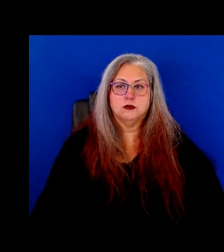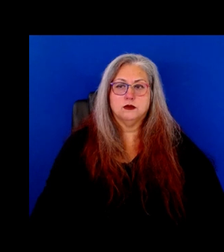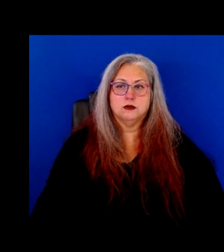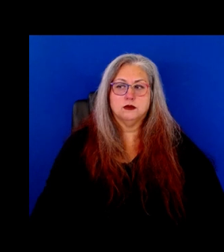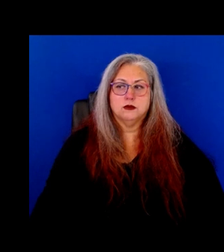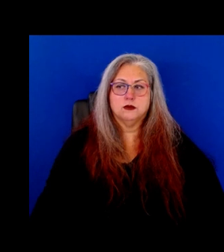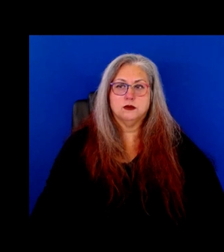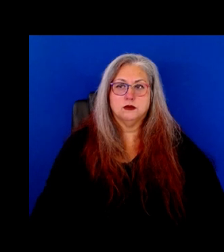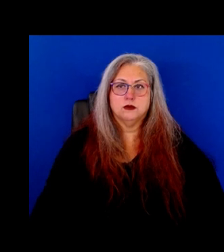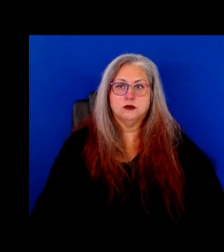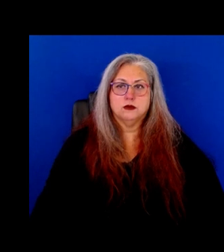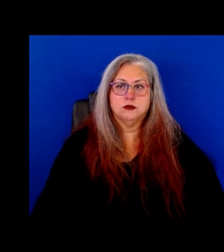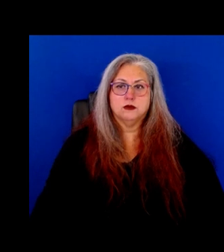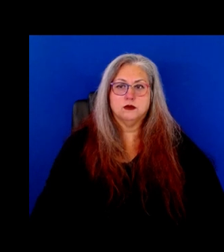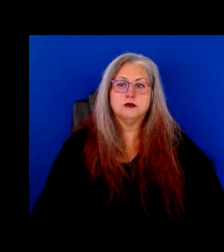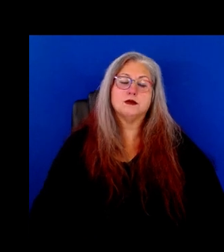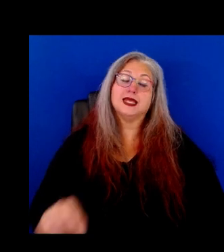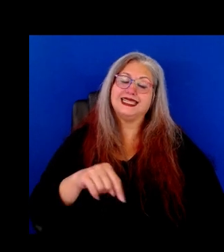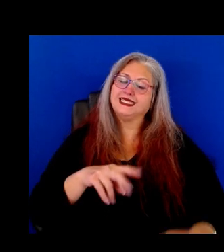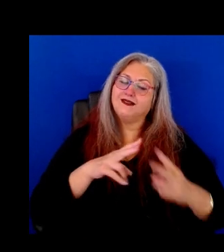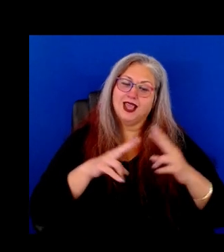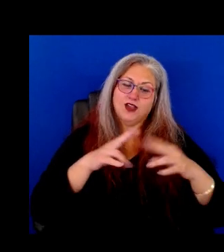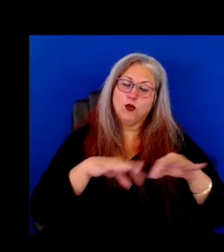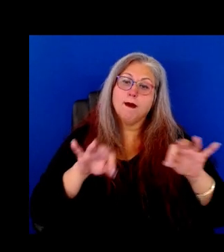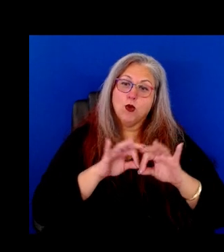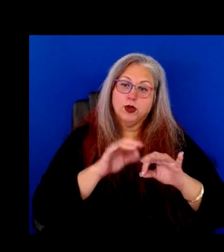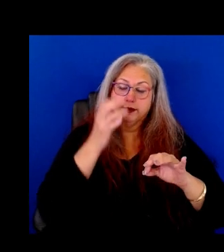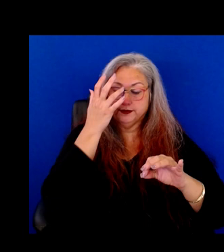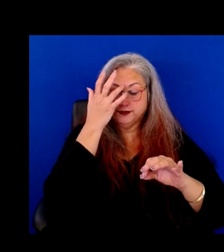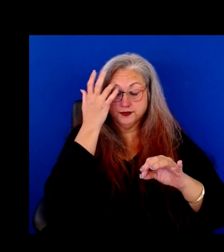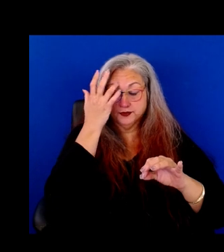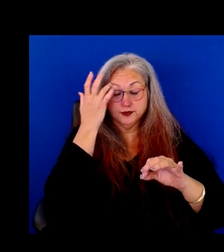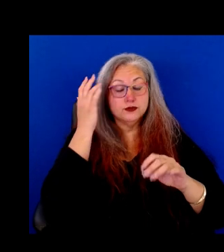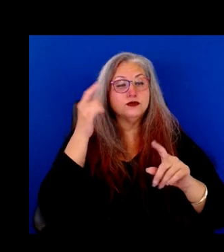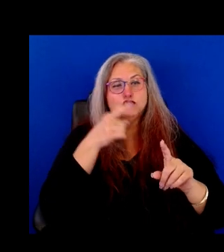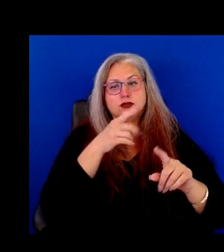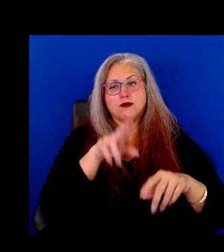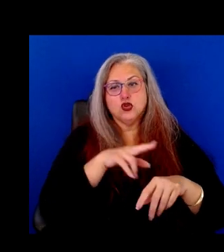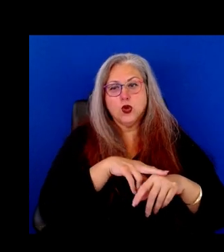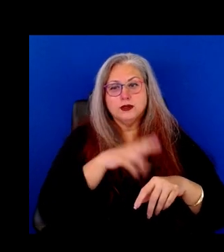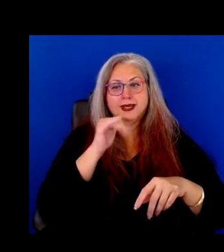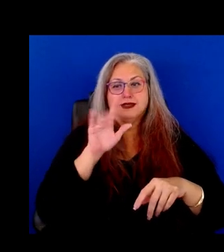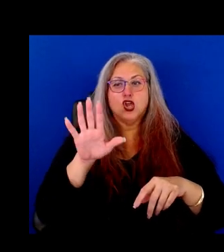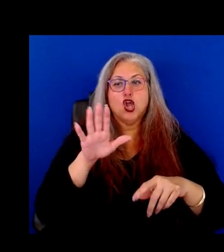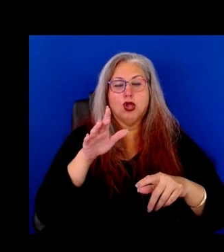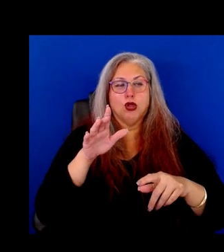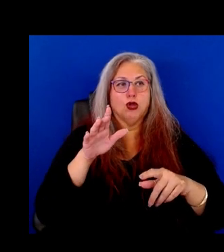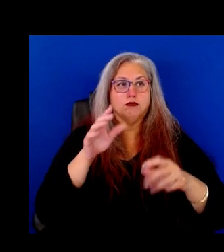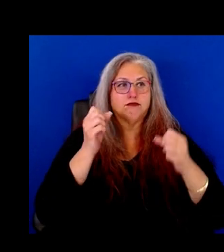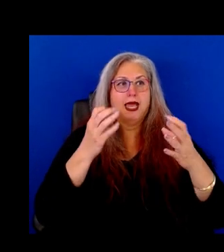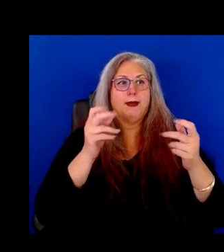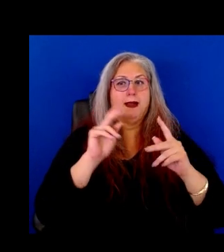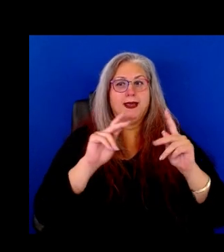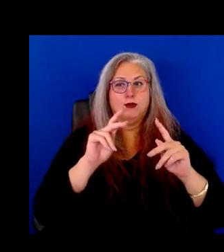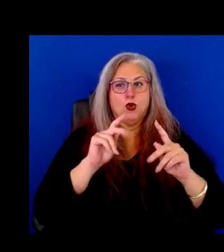بيفرضها الاحتلال. This is very, very important. She, of course, because of her huge following, and